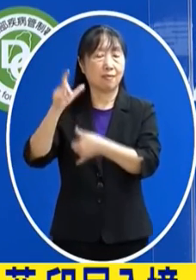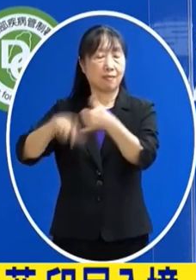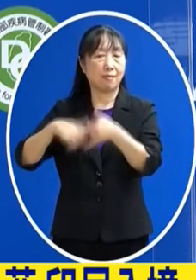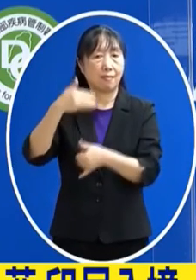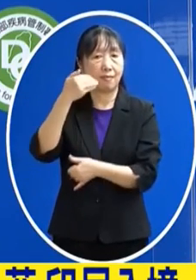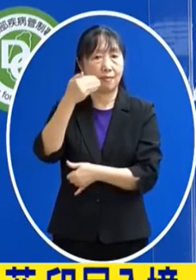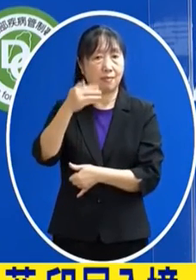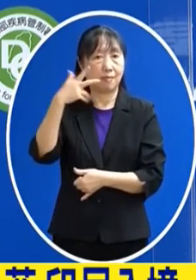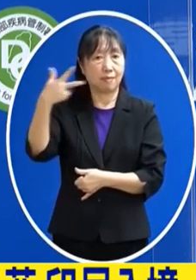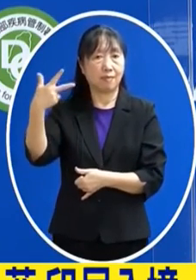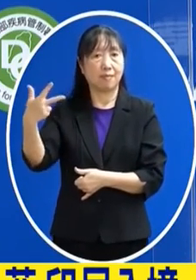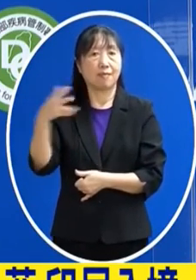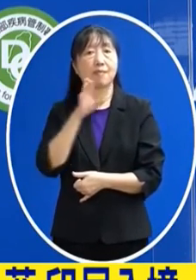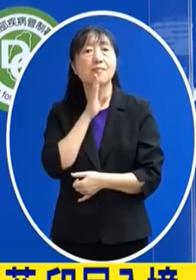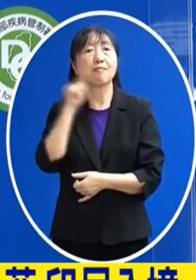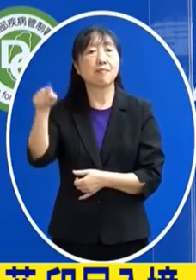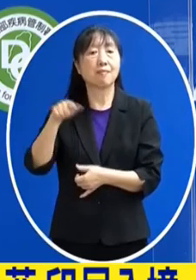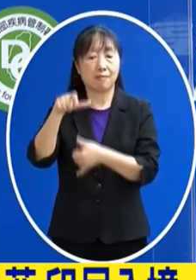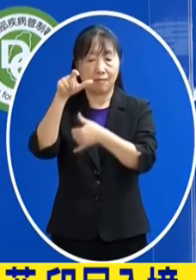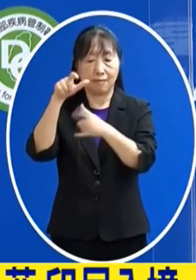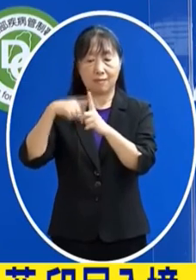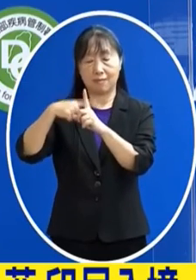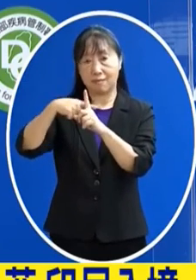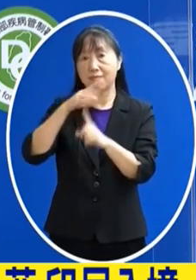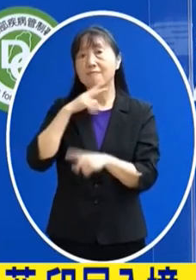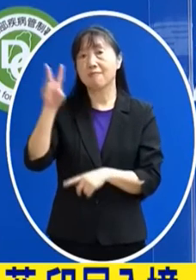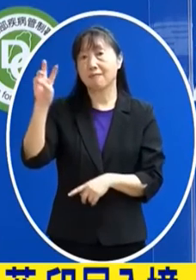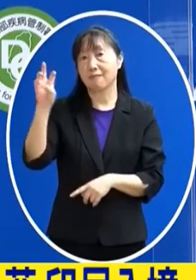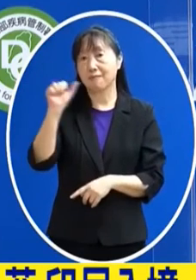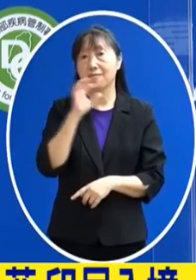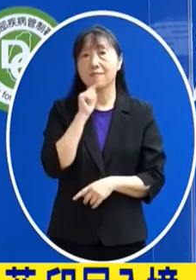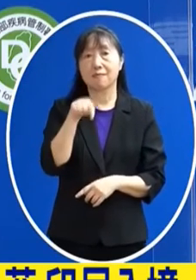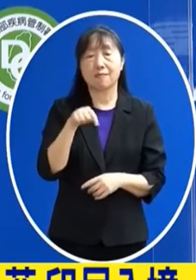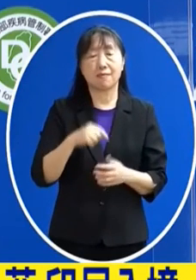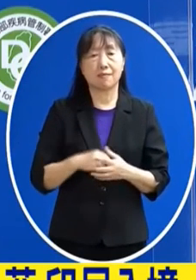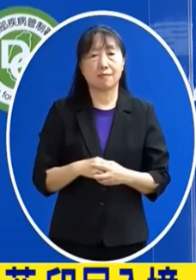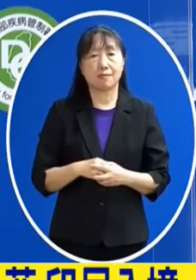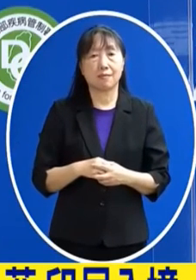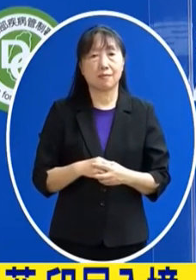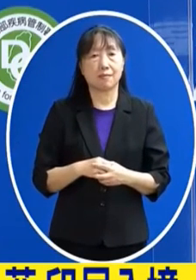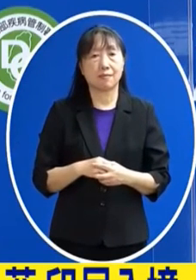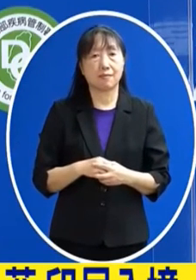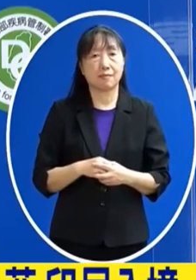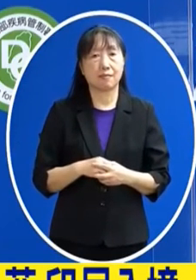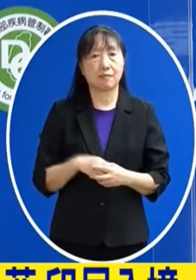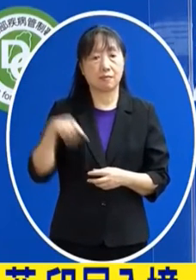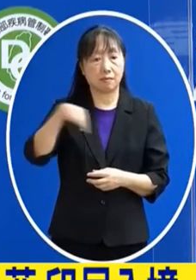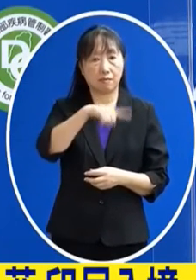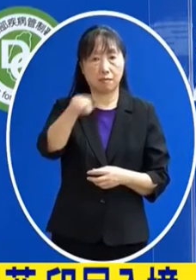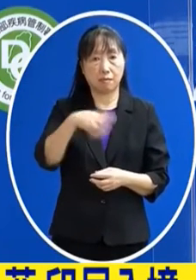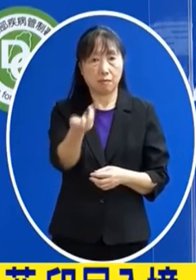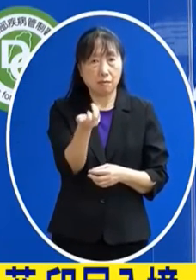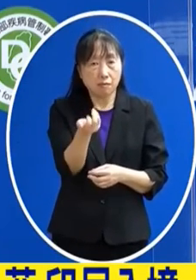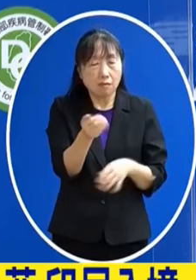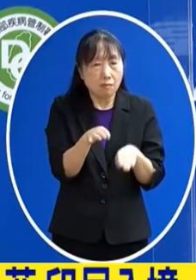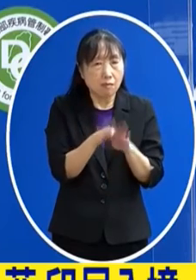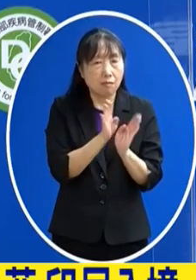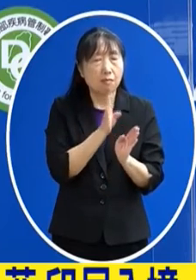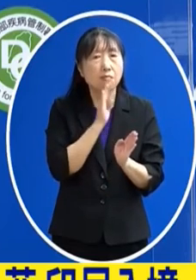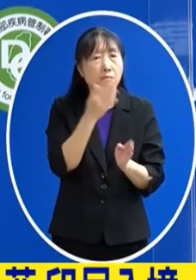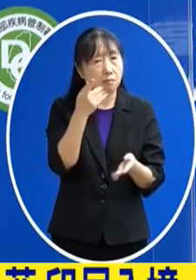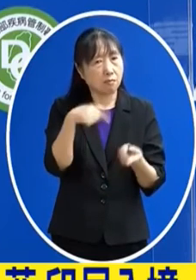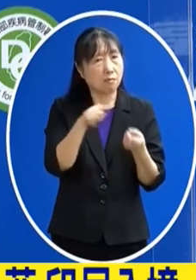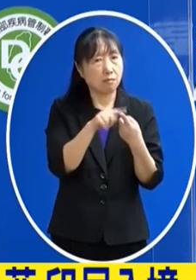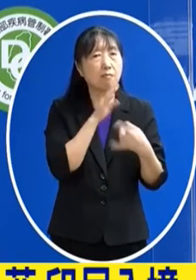值35。那里面大概比较哈，在有可能是才刚发病的算是应该